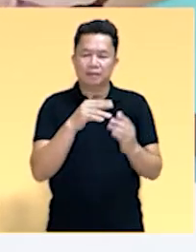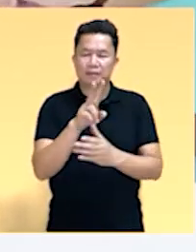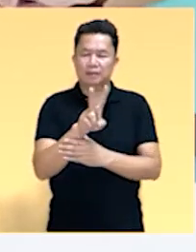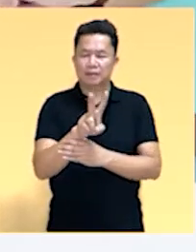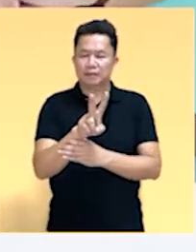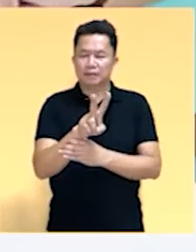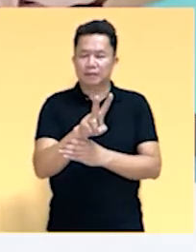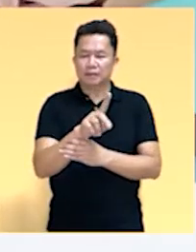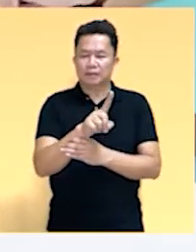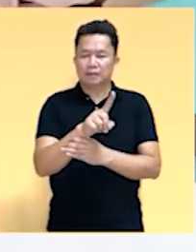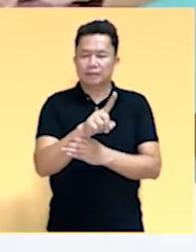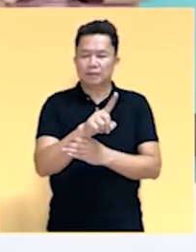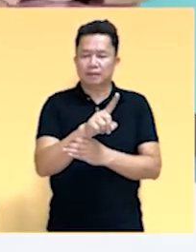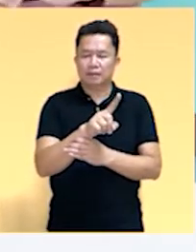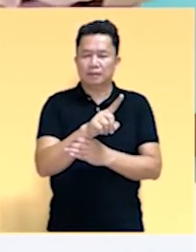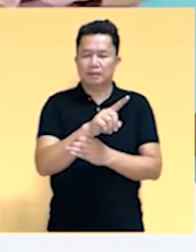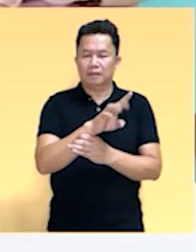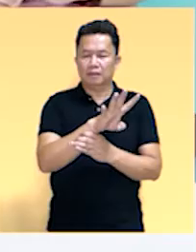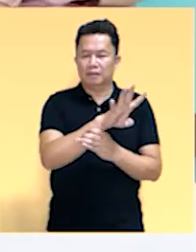4,231 equals